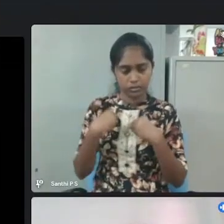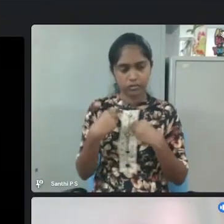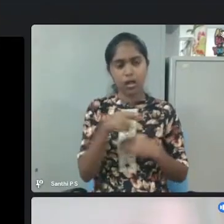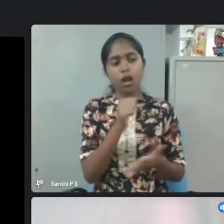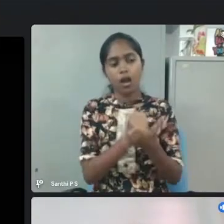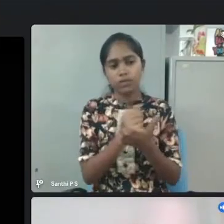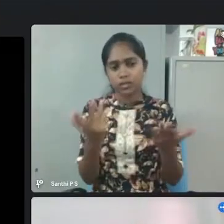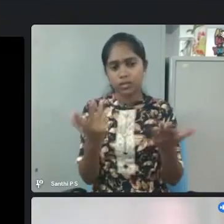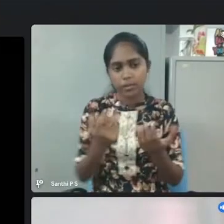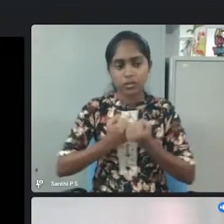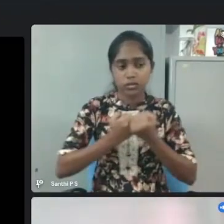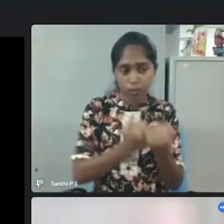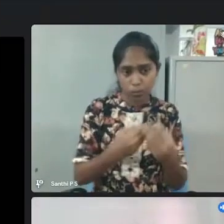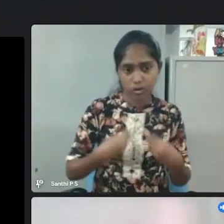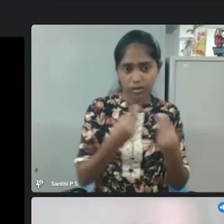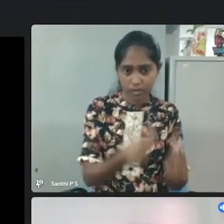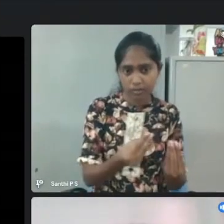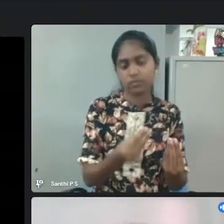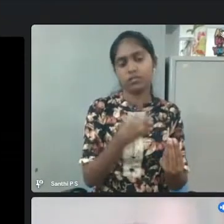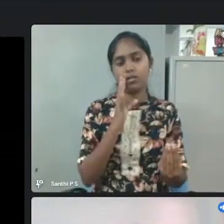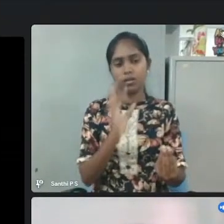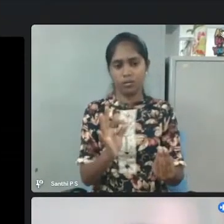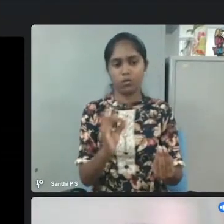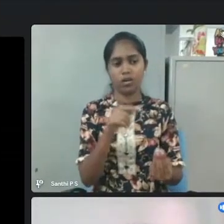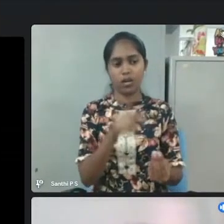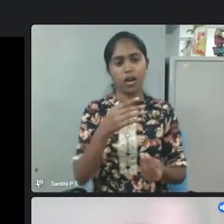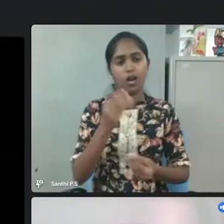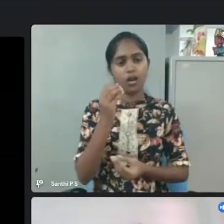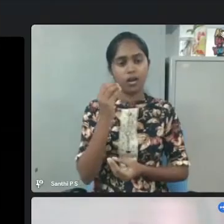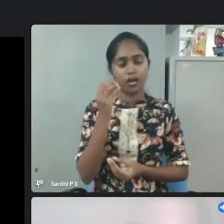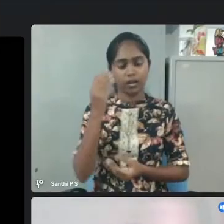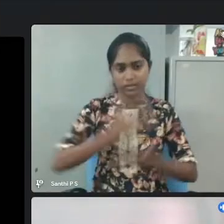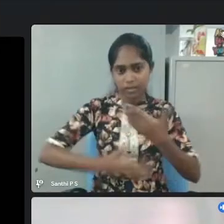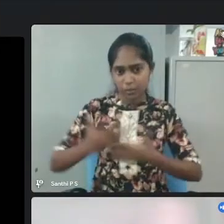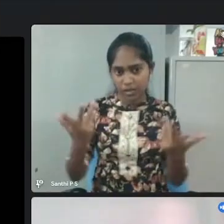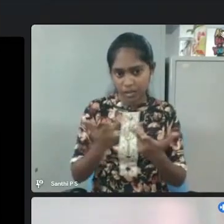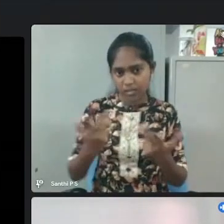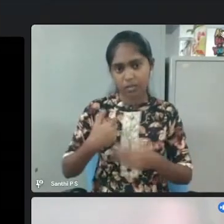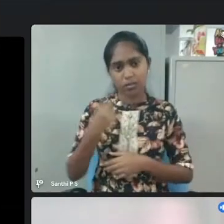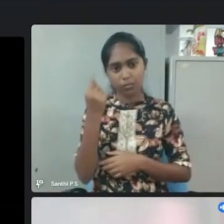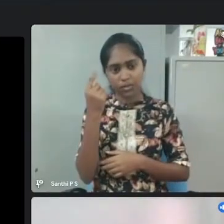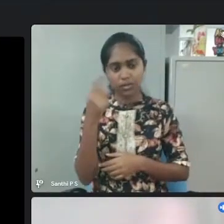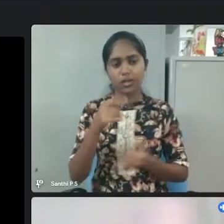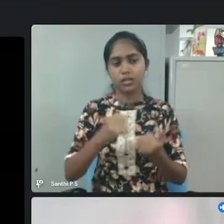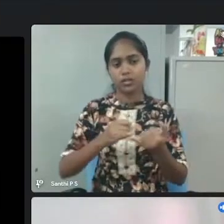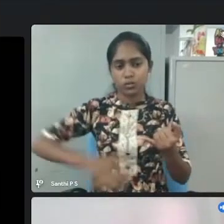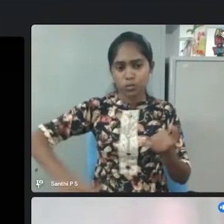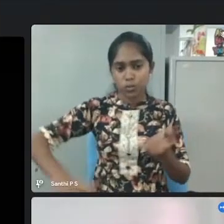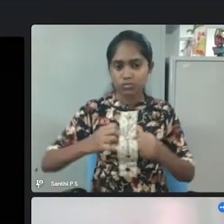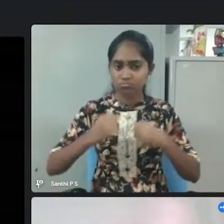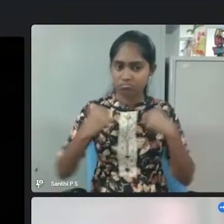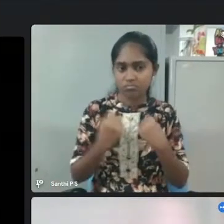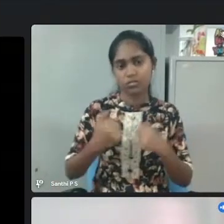പിന്തുണയ്ക്കുകയും ചെയ്യുമ്പോഴാണ് നമ്മൾക്ക് ഈ ഒരു ഭിന്നശേഷി സമൂഹത്തിന്റെ തന്നെ ക്ഷേമവും ഉൾപ്പെടുത്തലും വർദ്ധിപ്പിക്കാൻ